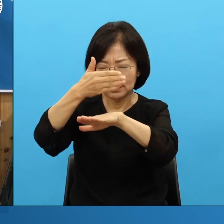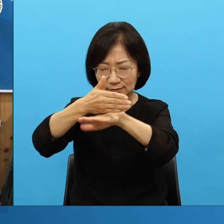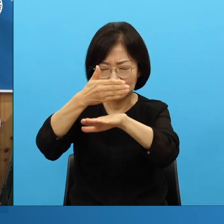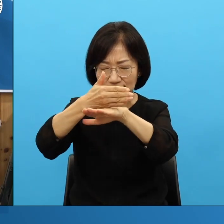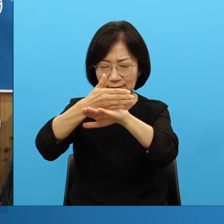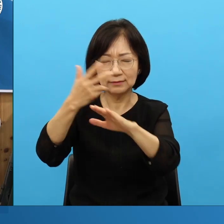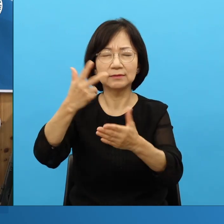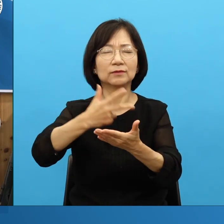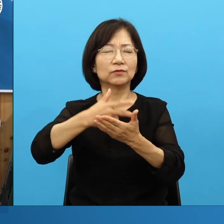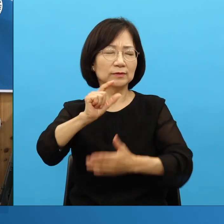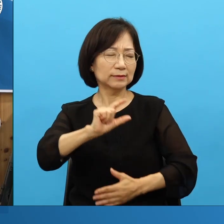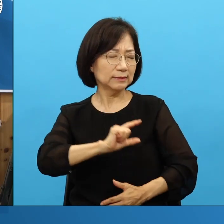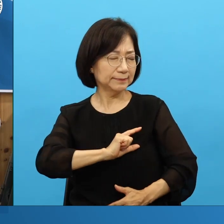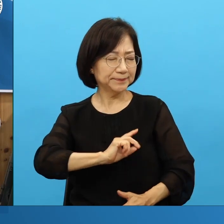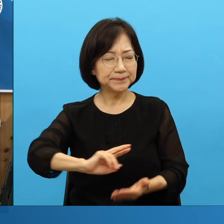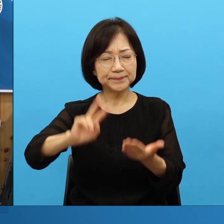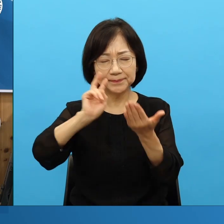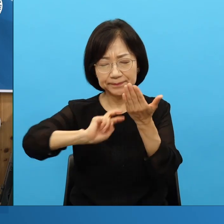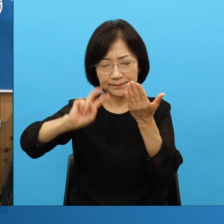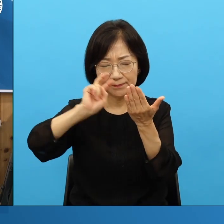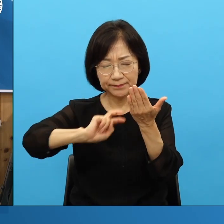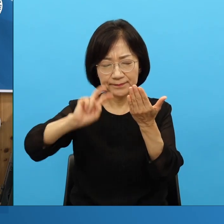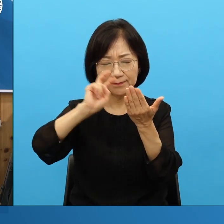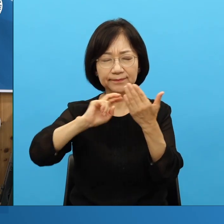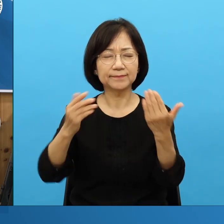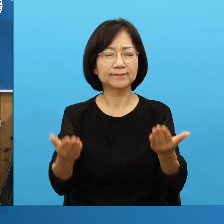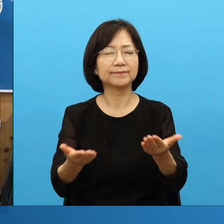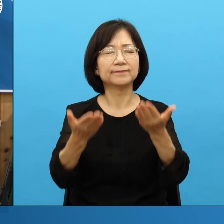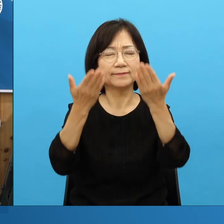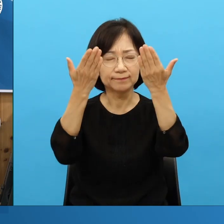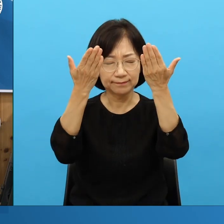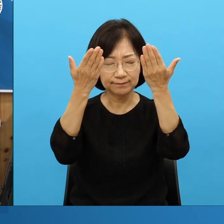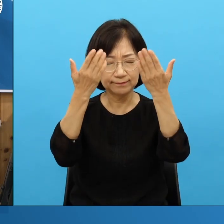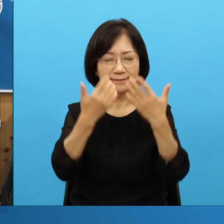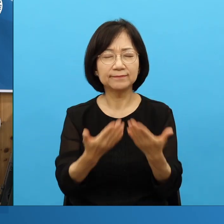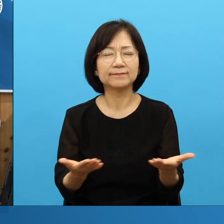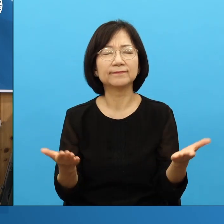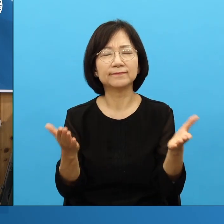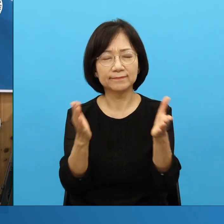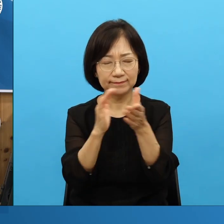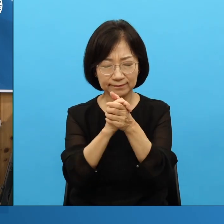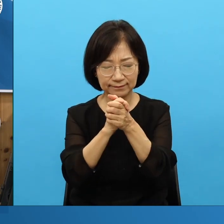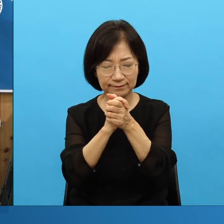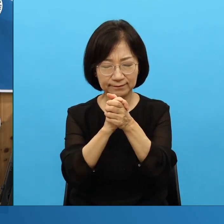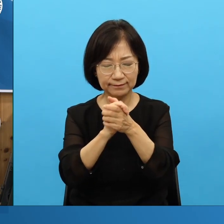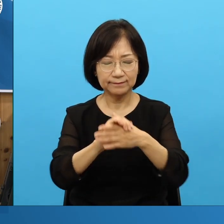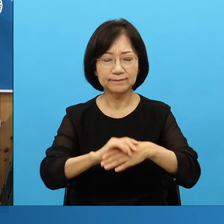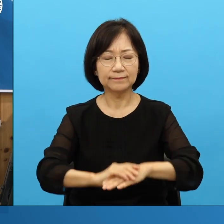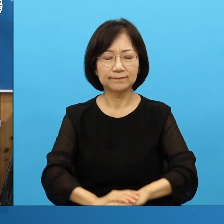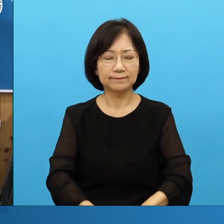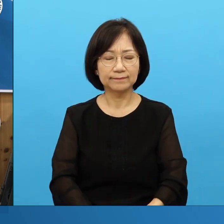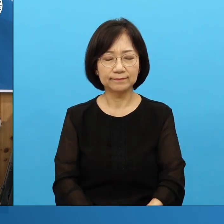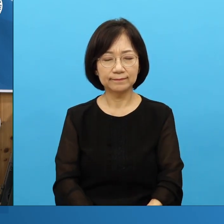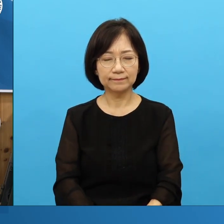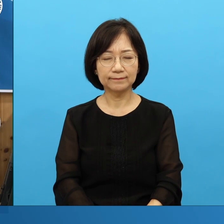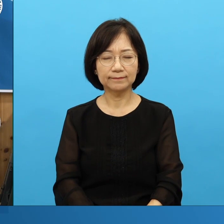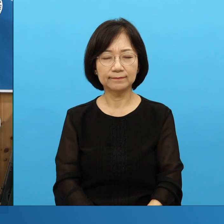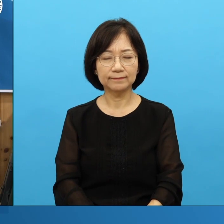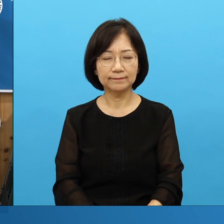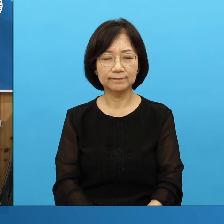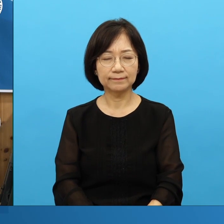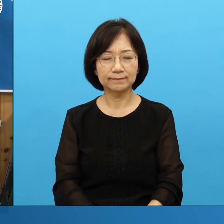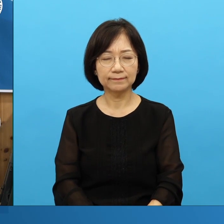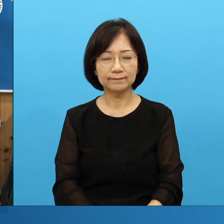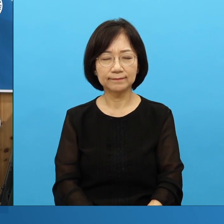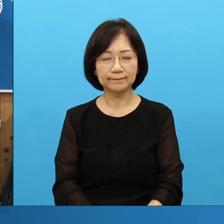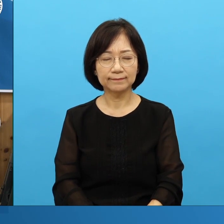이름을 송축할지어다. 아멘. Enter his gates with thanksgiving and his courts with praise. Give thanks to him and praise his name. Amen.